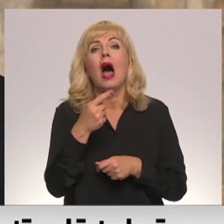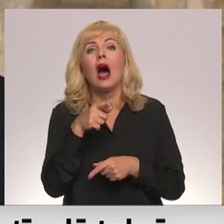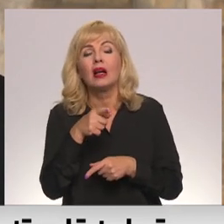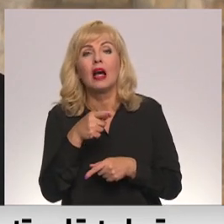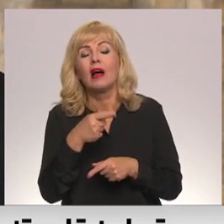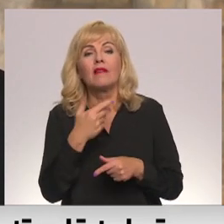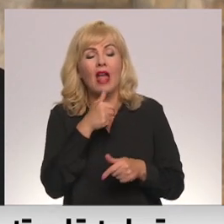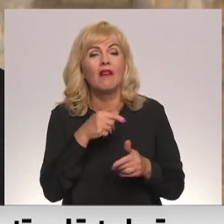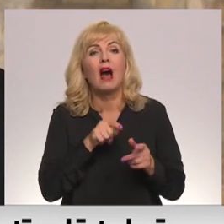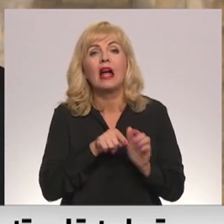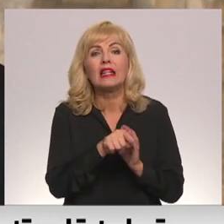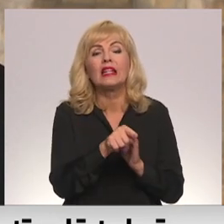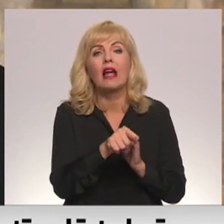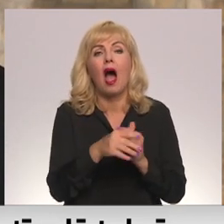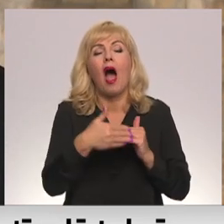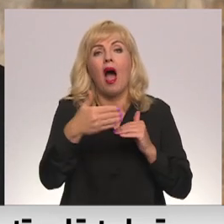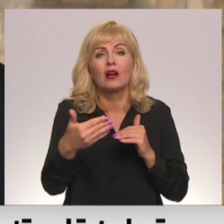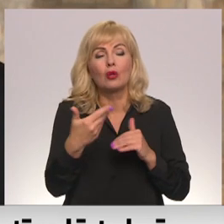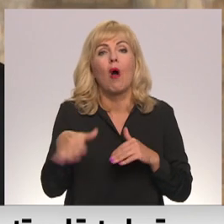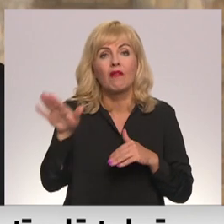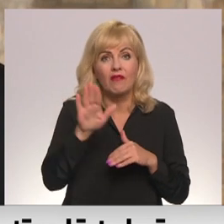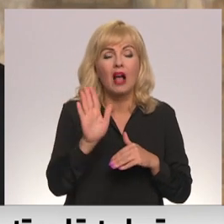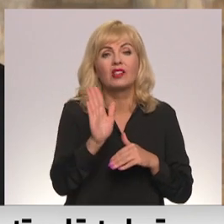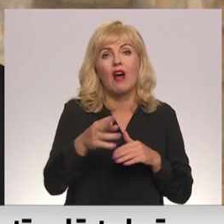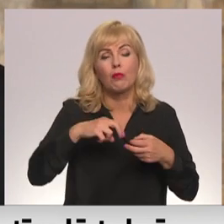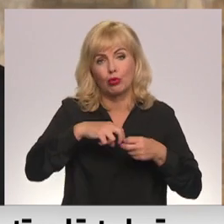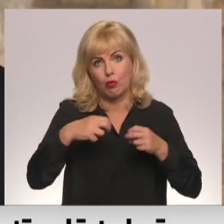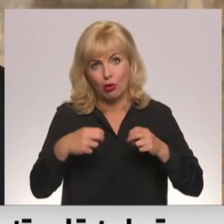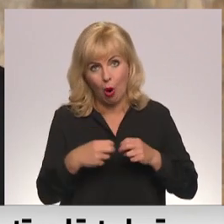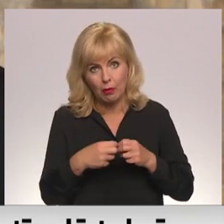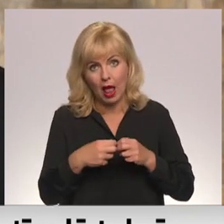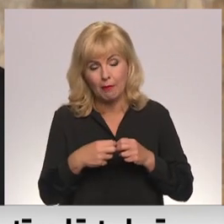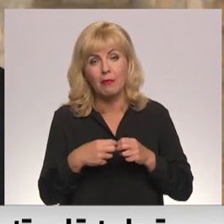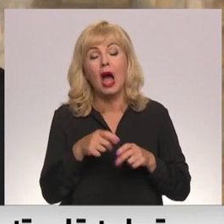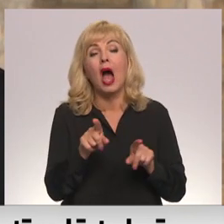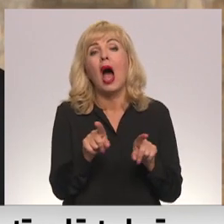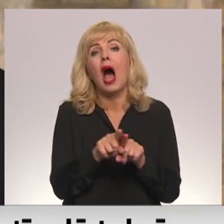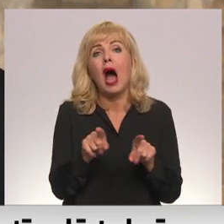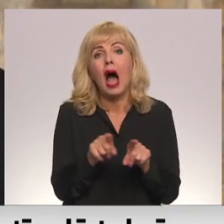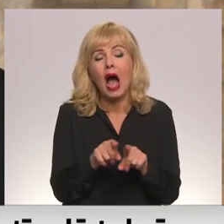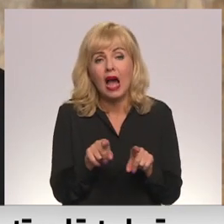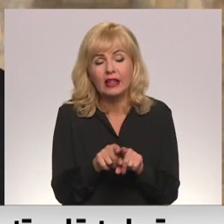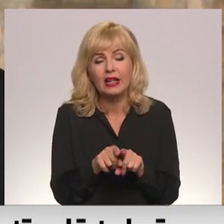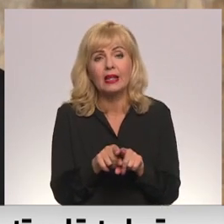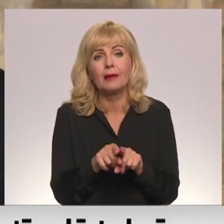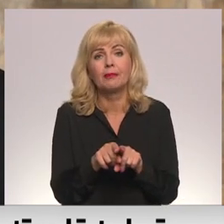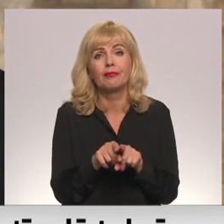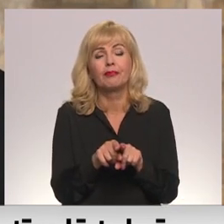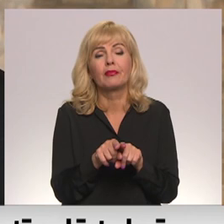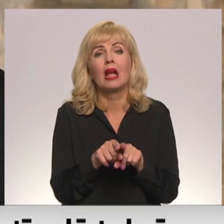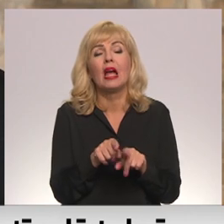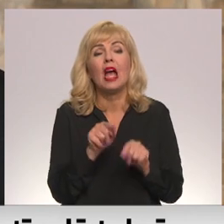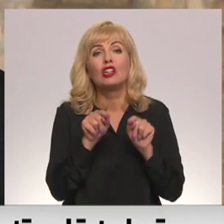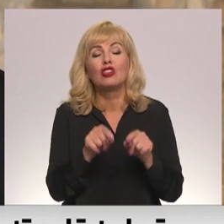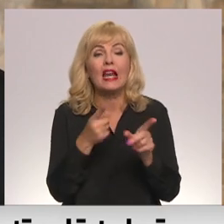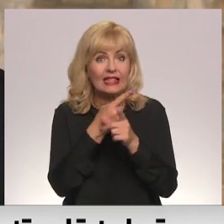tas, protams, var kļūt pa vienu problēmu. Un, diemžēl, arī, protams, viņu